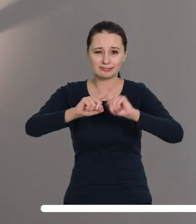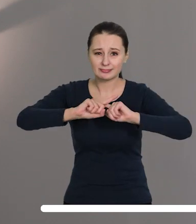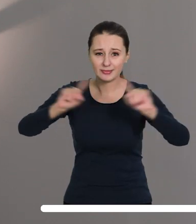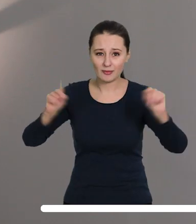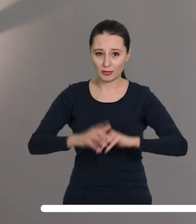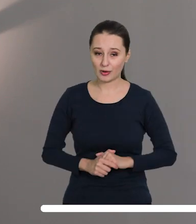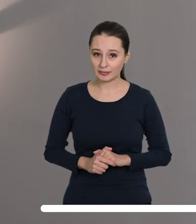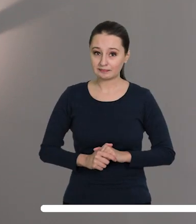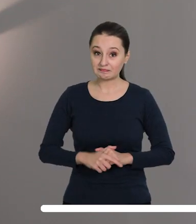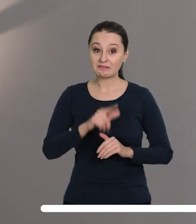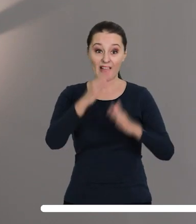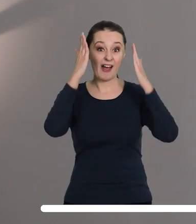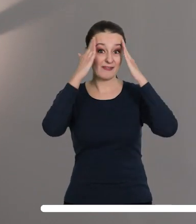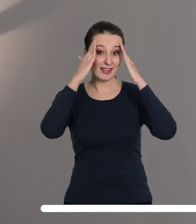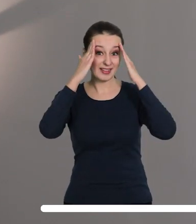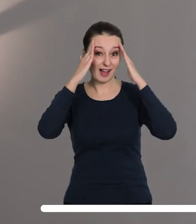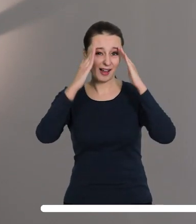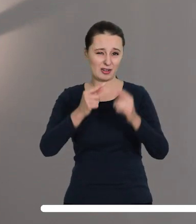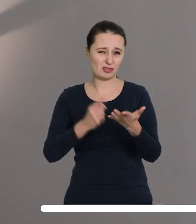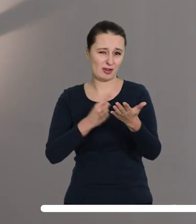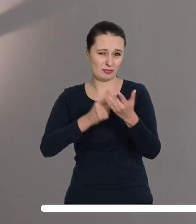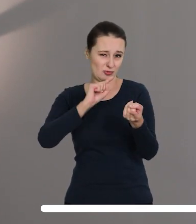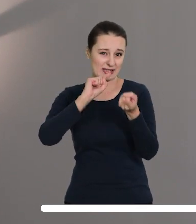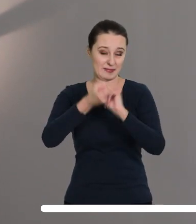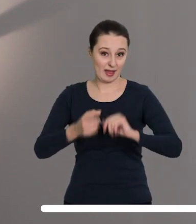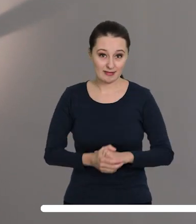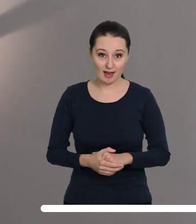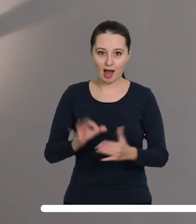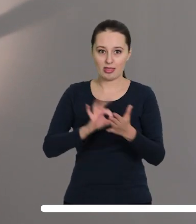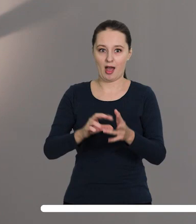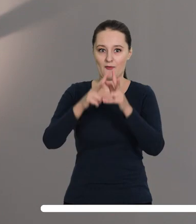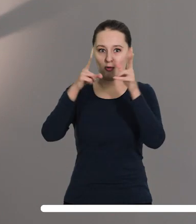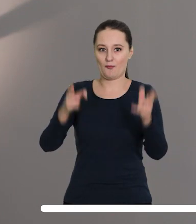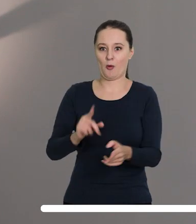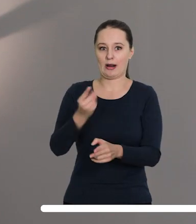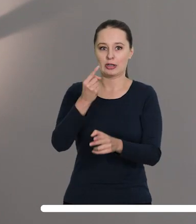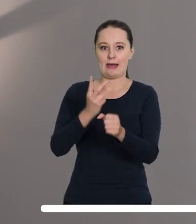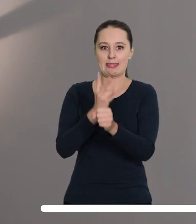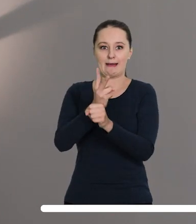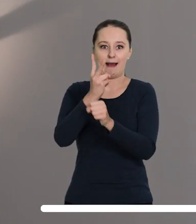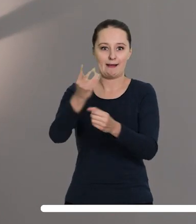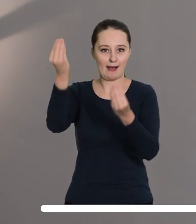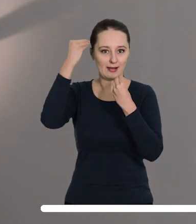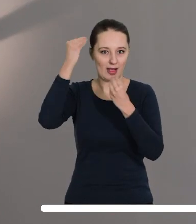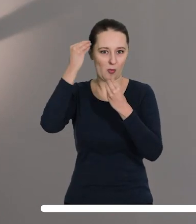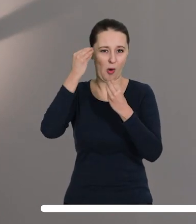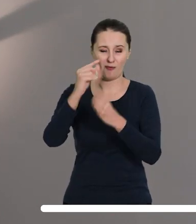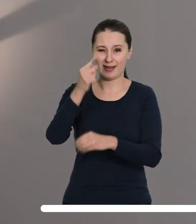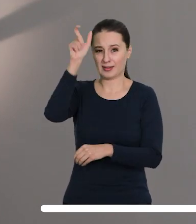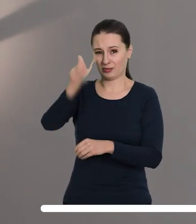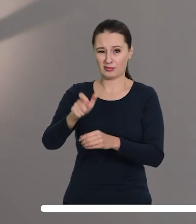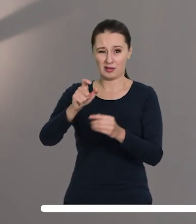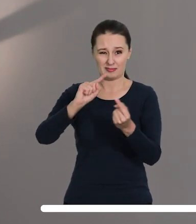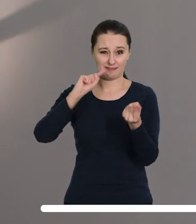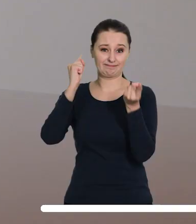stare, nieaktualne schematy. Te schematy zmieniają się coraz częściej, nawet wielokrotnie w trakcie trwania kariery